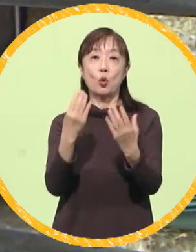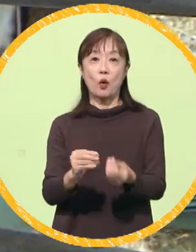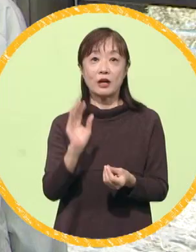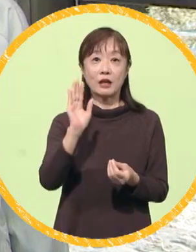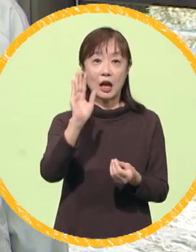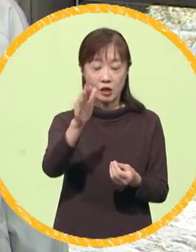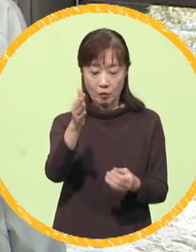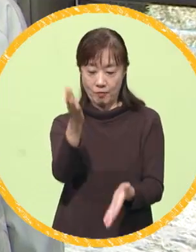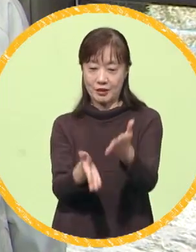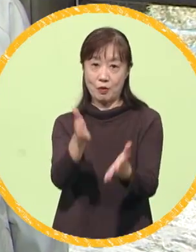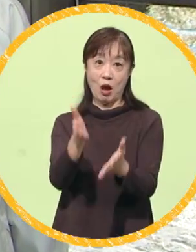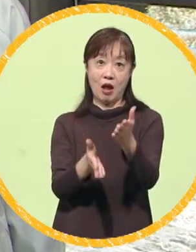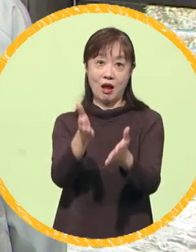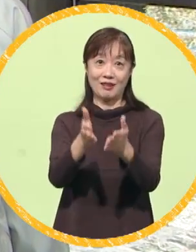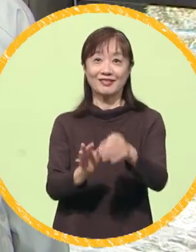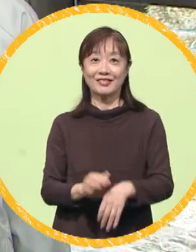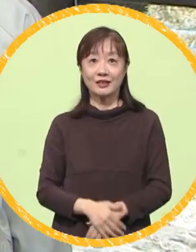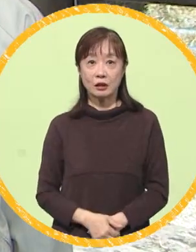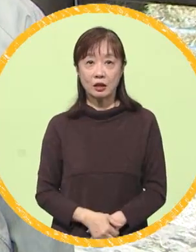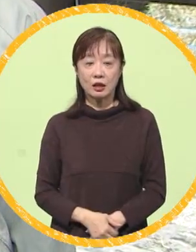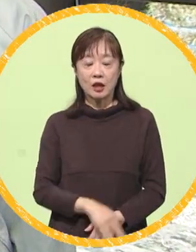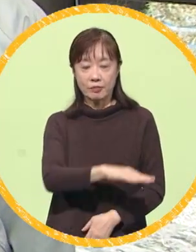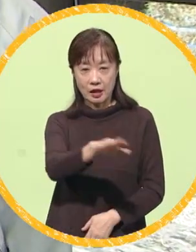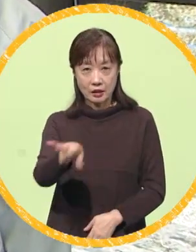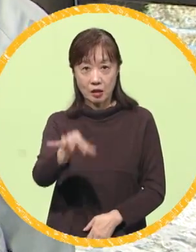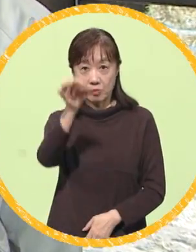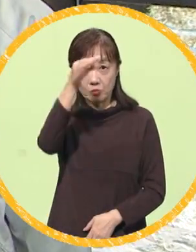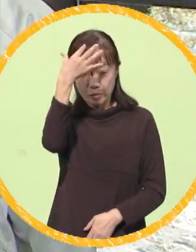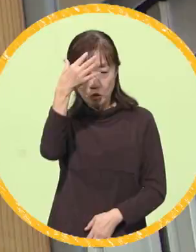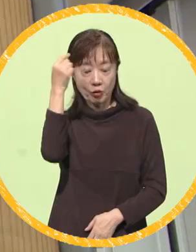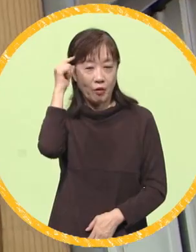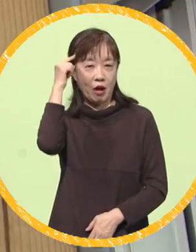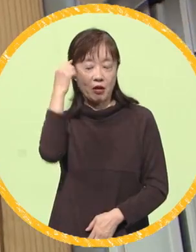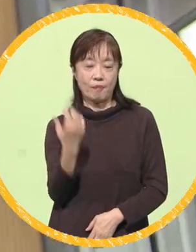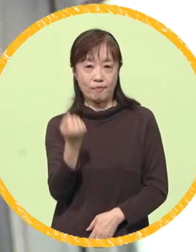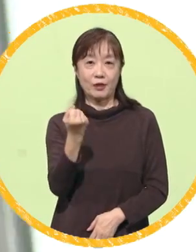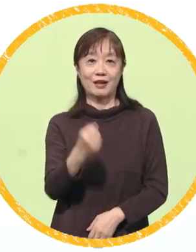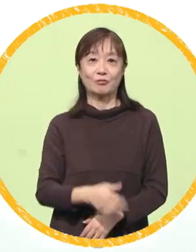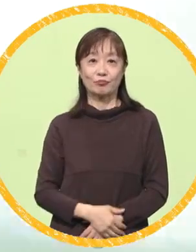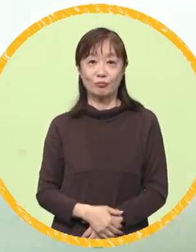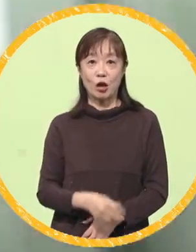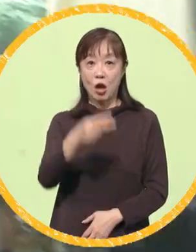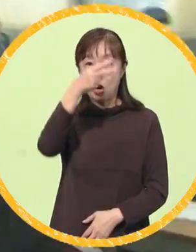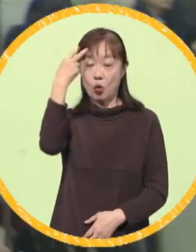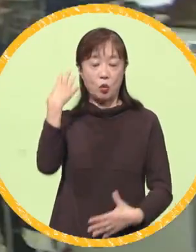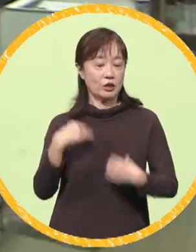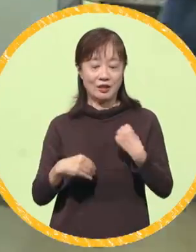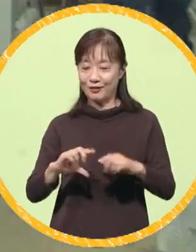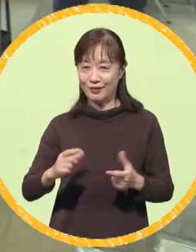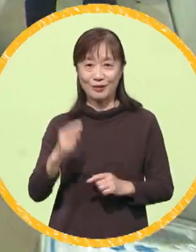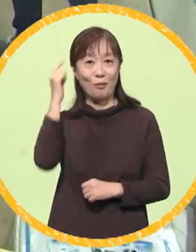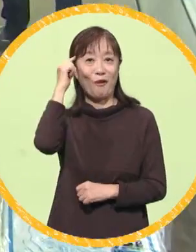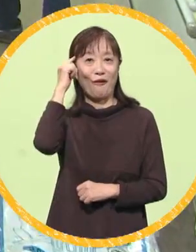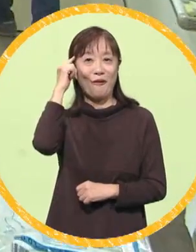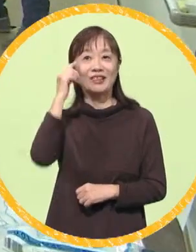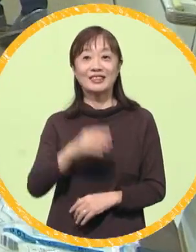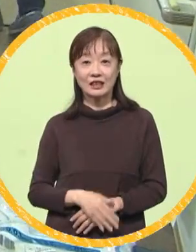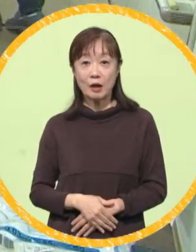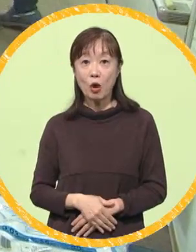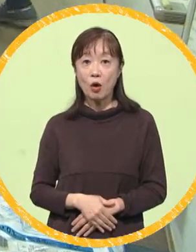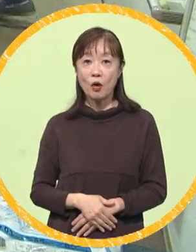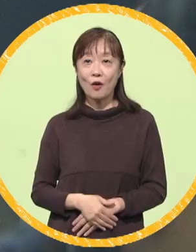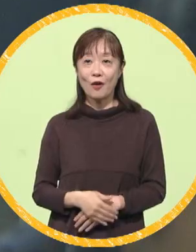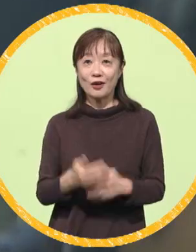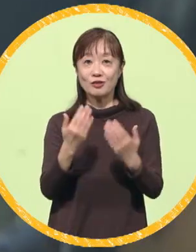ですね。 いやもう本当に皆さんプロ意識があって高校生とは思えないんですよ。でもこうやって授業の様子を見て